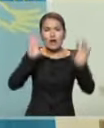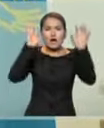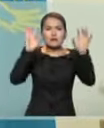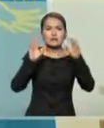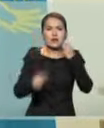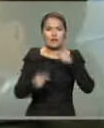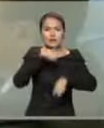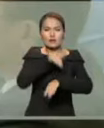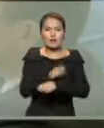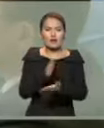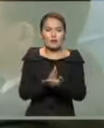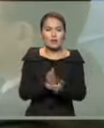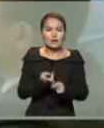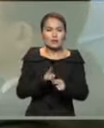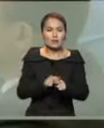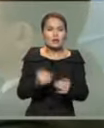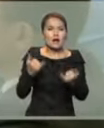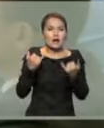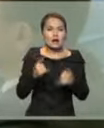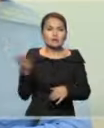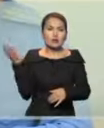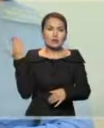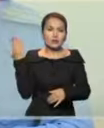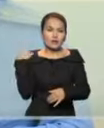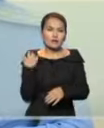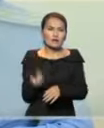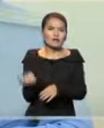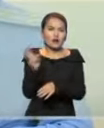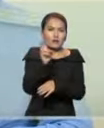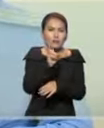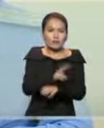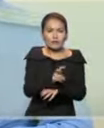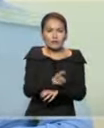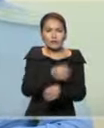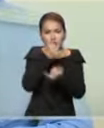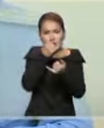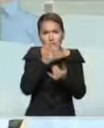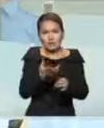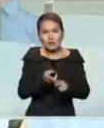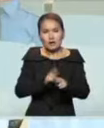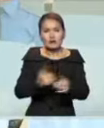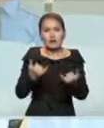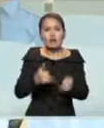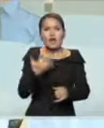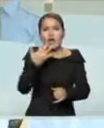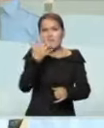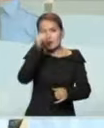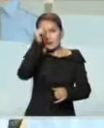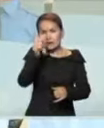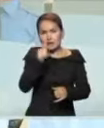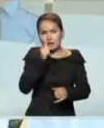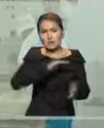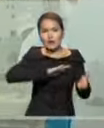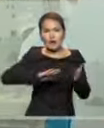қысқартып, нәтижесінде кәсіпкерлер күн ұзаққа кезекте тұруға мәжбүр болып келген. Осындай құқық бұзушылықтар жиі болғандықтан өткен 5 айдың өзінде